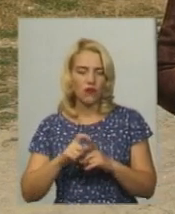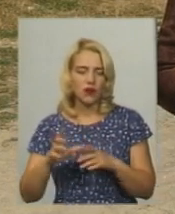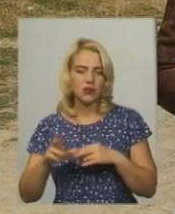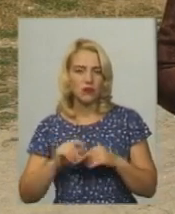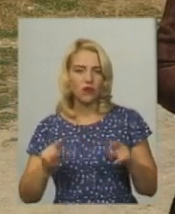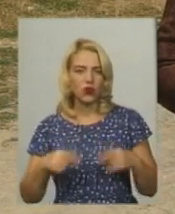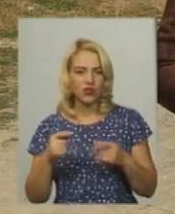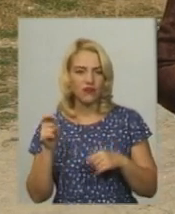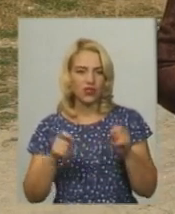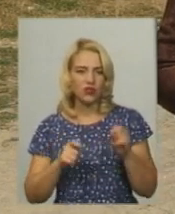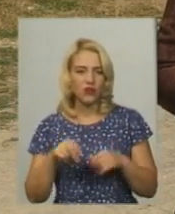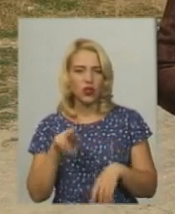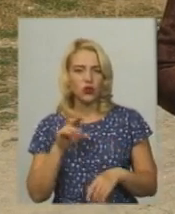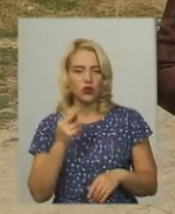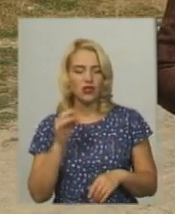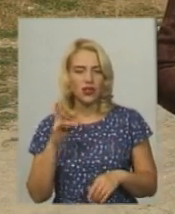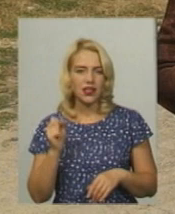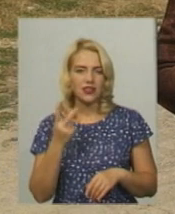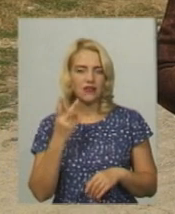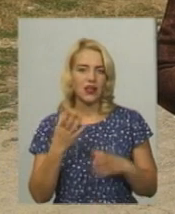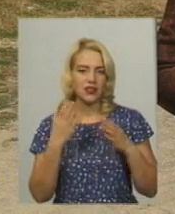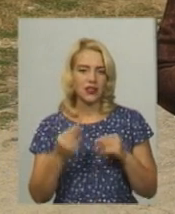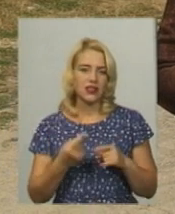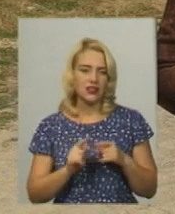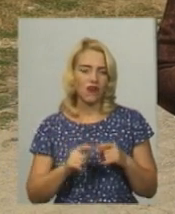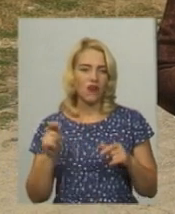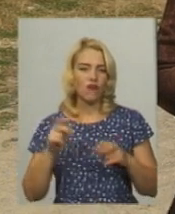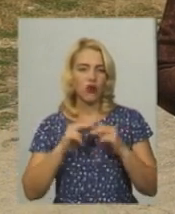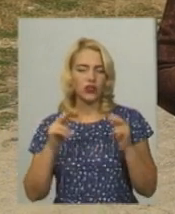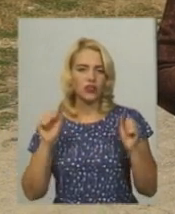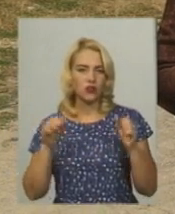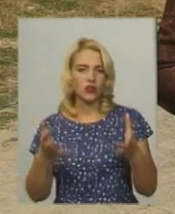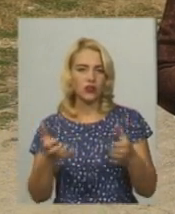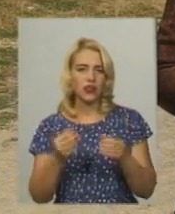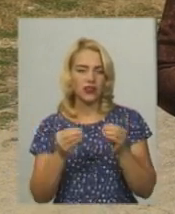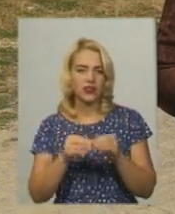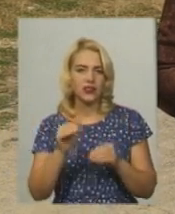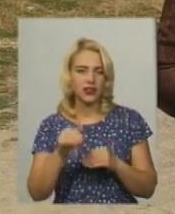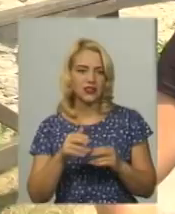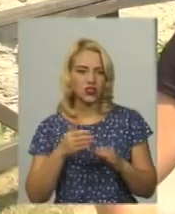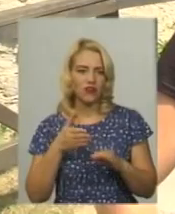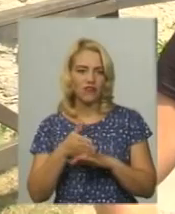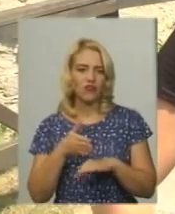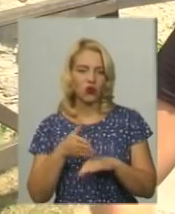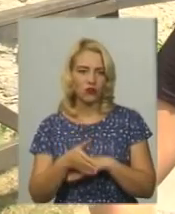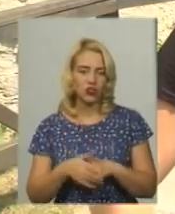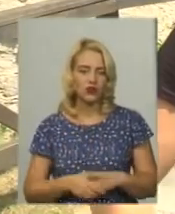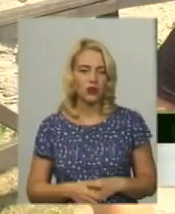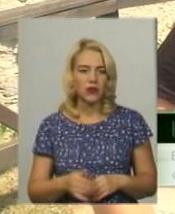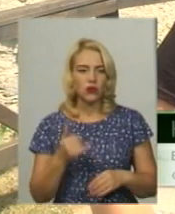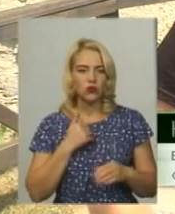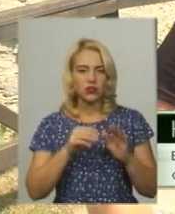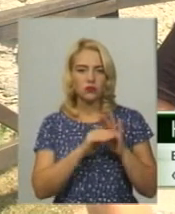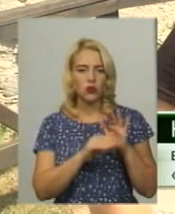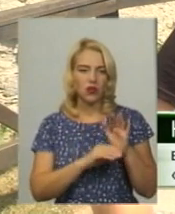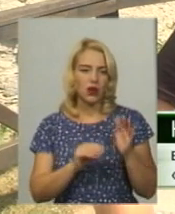Юрія Даценка, за два дні Межибіжська фортеця може прийняти близько 10 тисяч відвідувачів. В нас програма прописана буквально